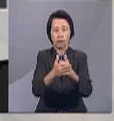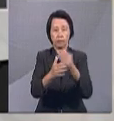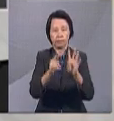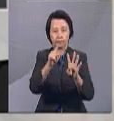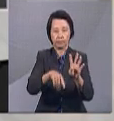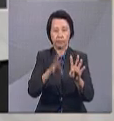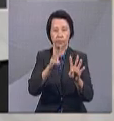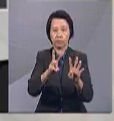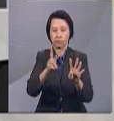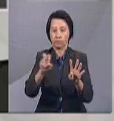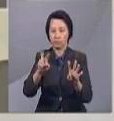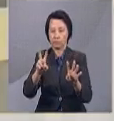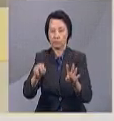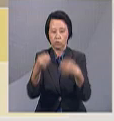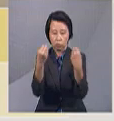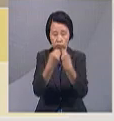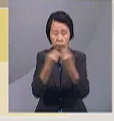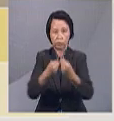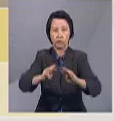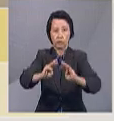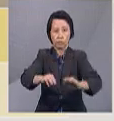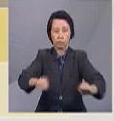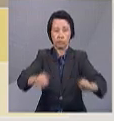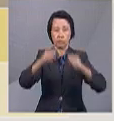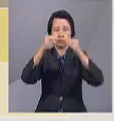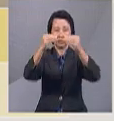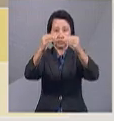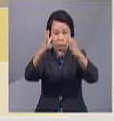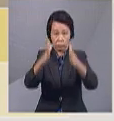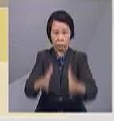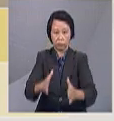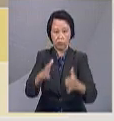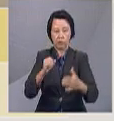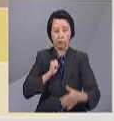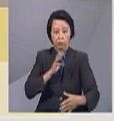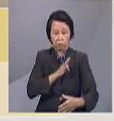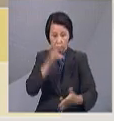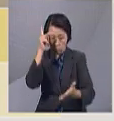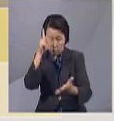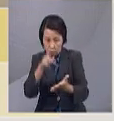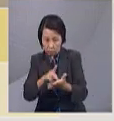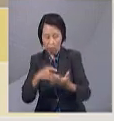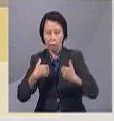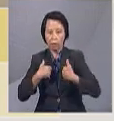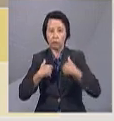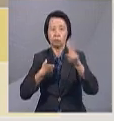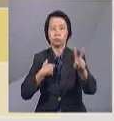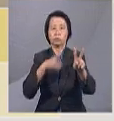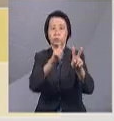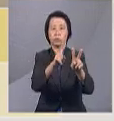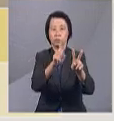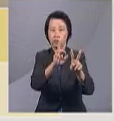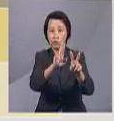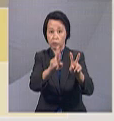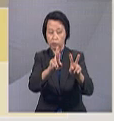2020 jumlah Plaza guru dan kaki tangan yang telah dikenal pasti adalah 20